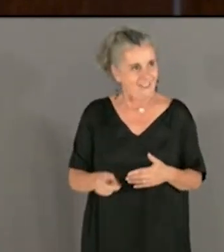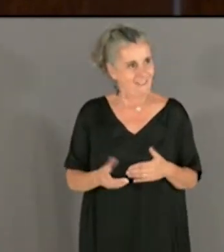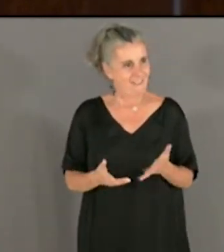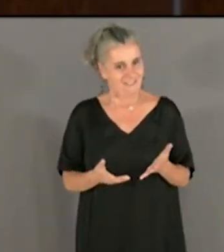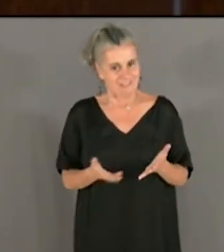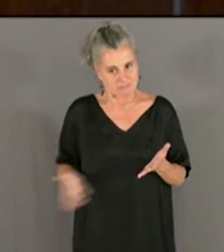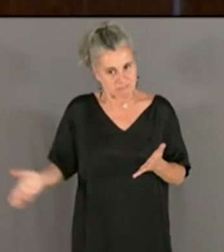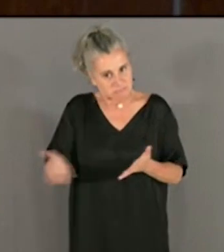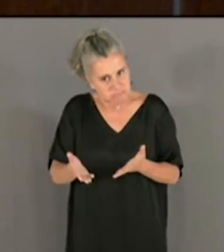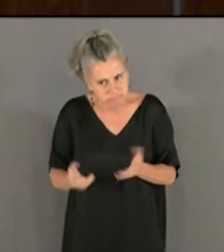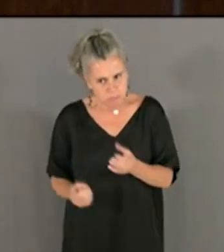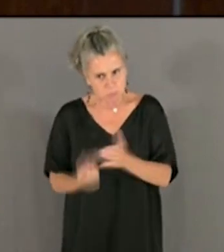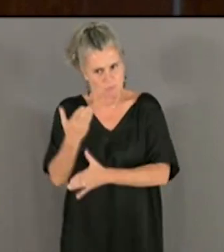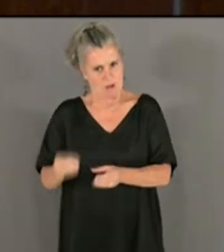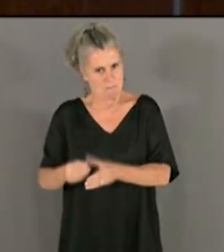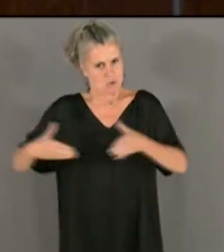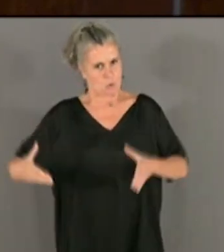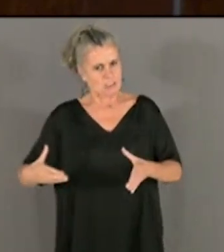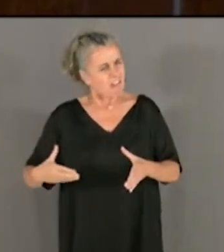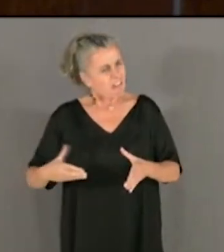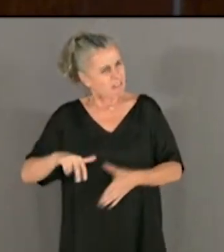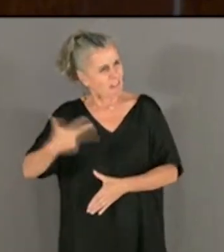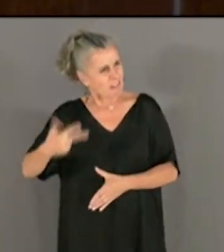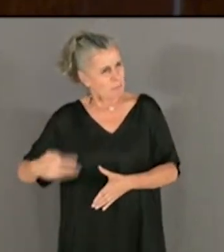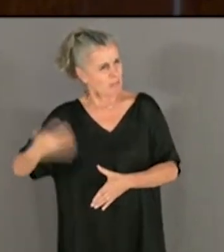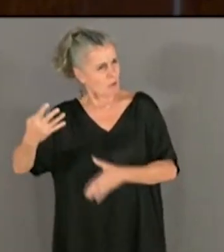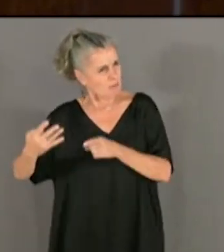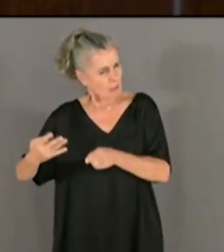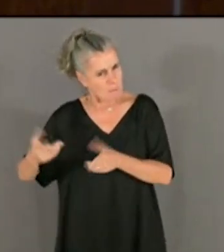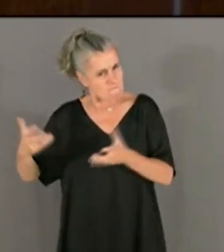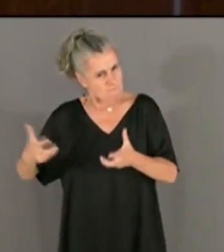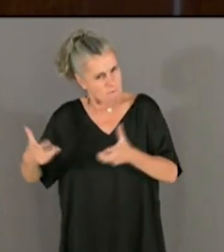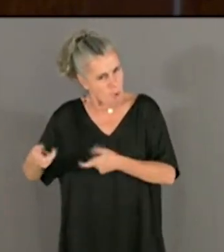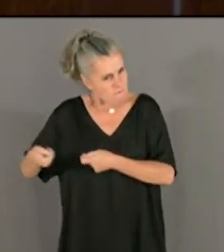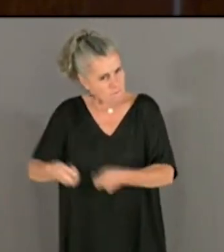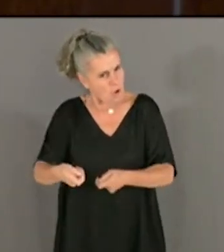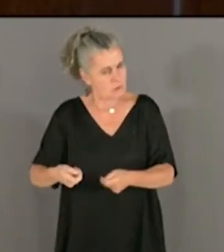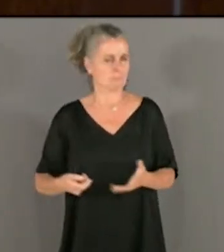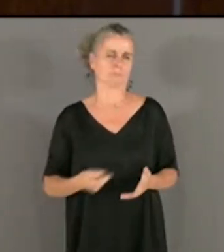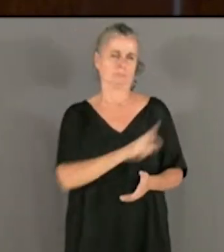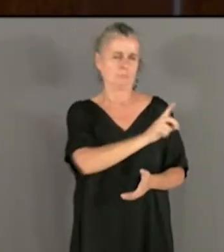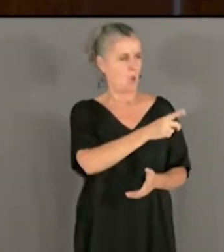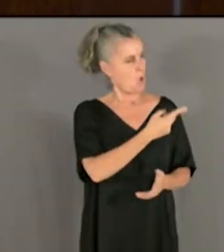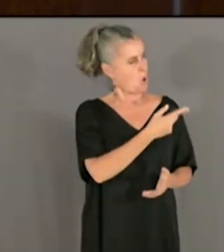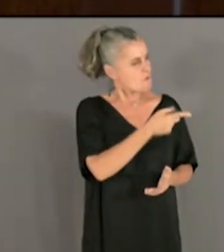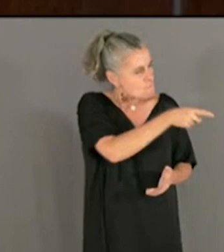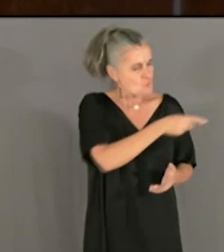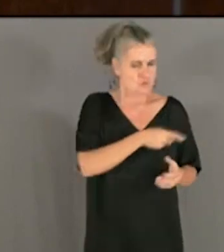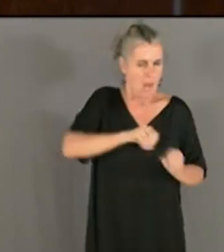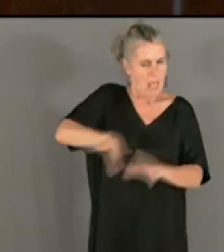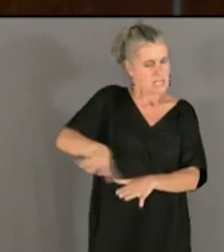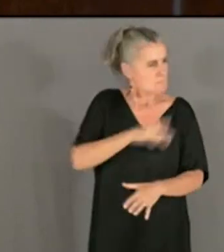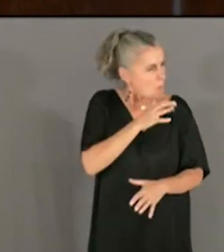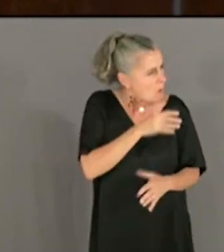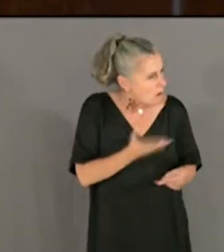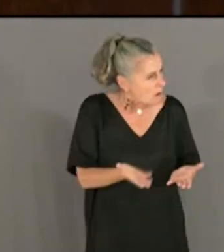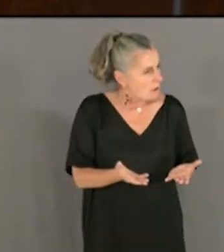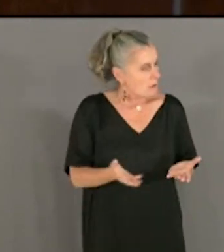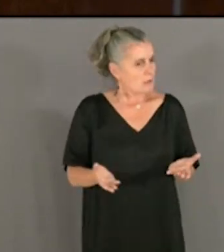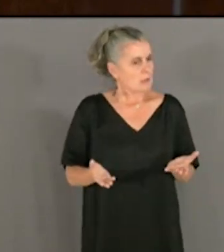la nouvelle majorité des 13e et 14e arrondissements, qui, on le sait, replace des amis,